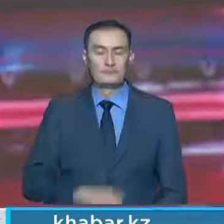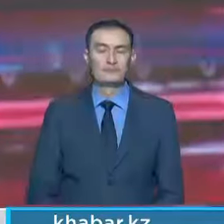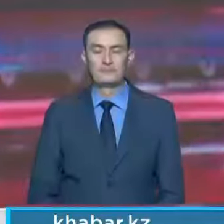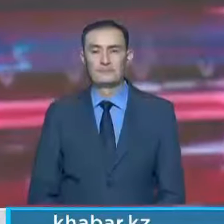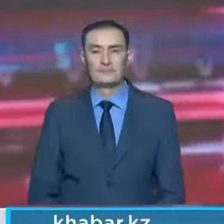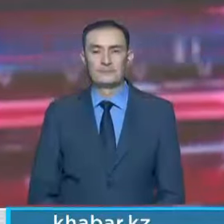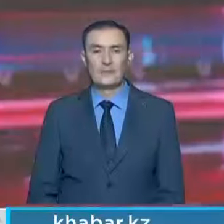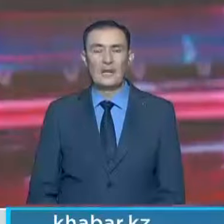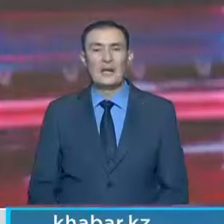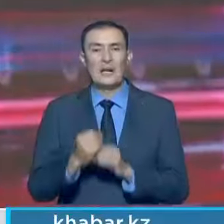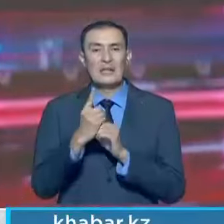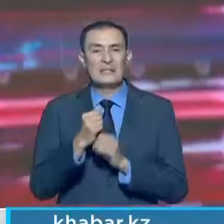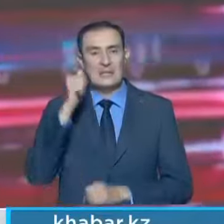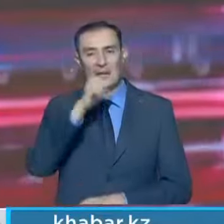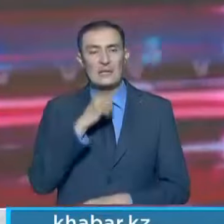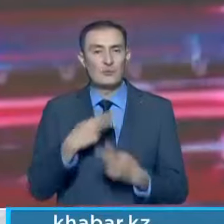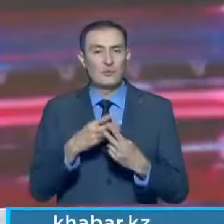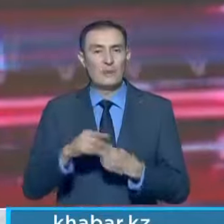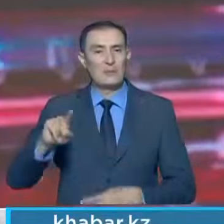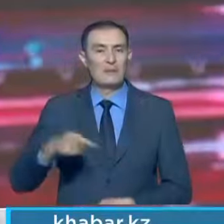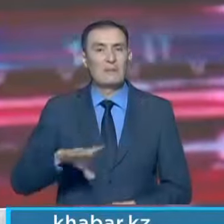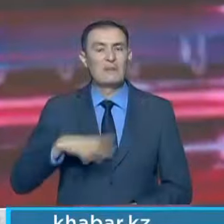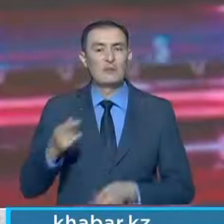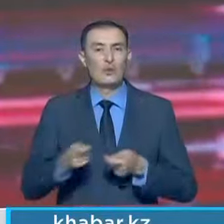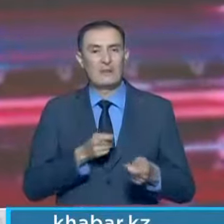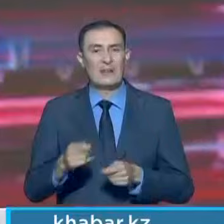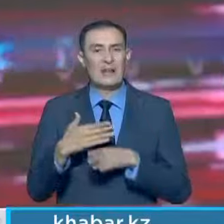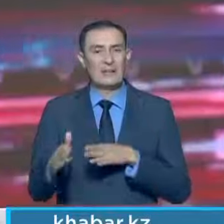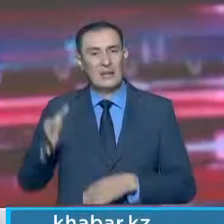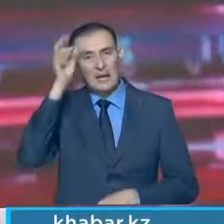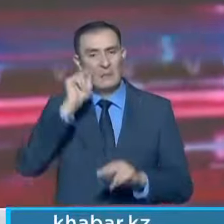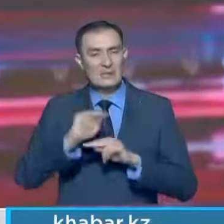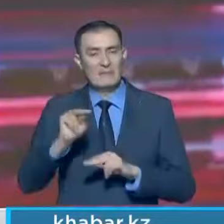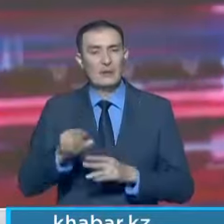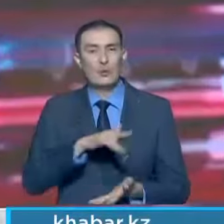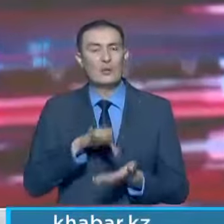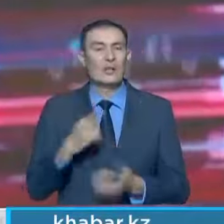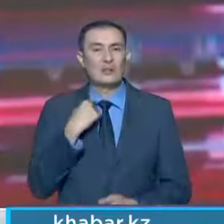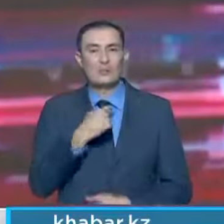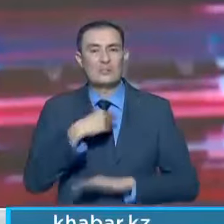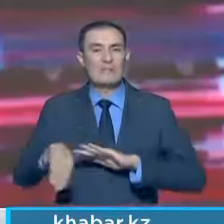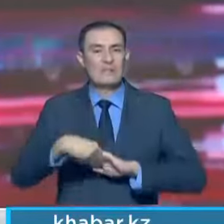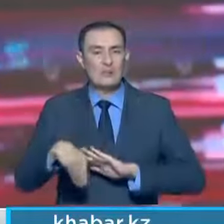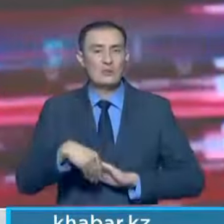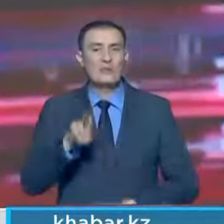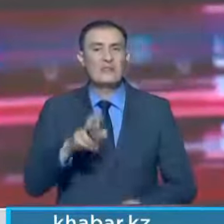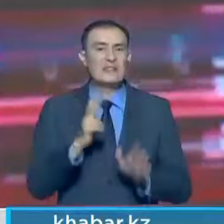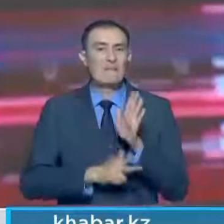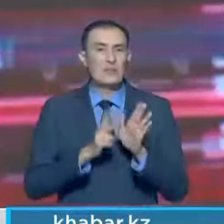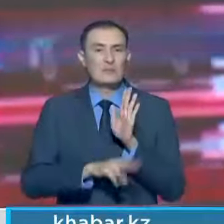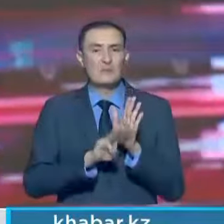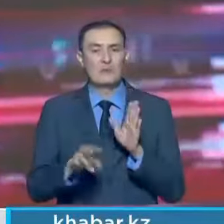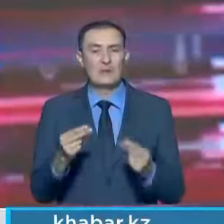К другим темам. К 11 годам лишения свободы приговорили бывшего руководителя отдела образования Талдыкургана за взятку в 280 миллионов